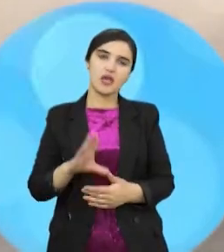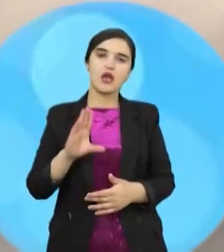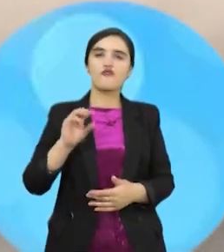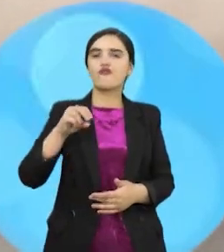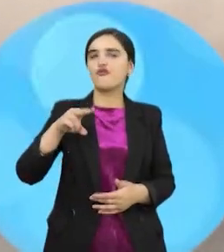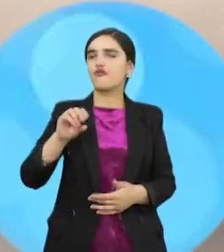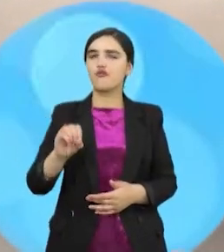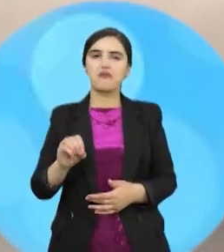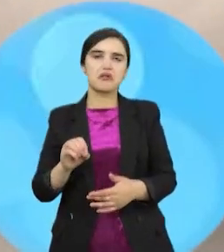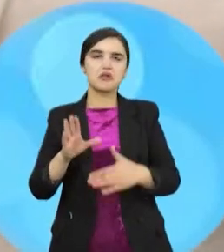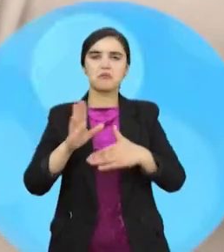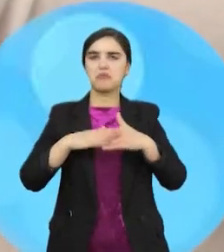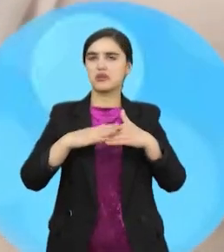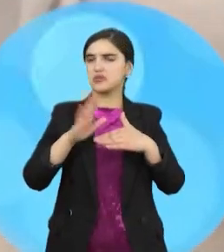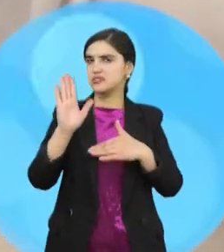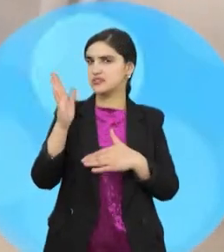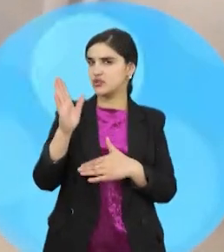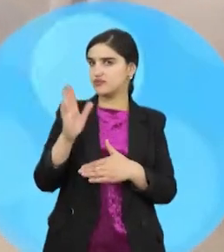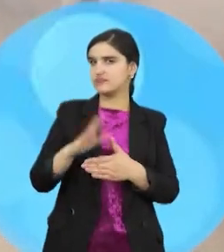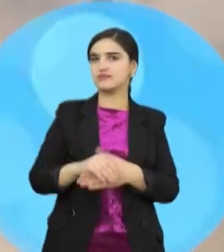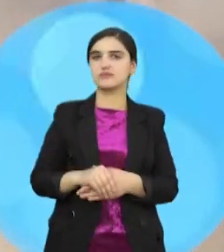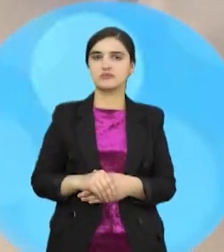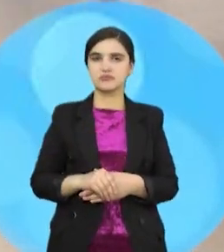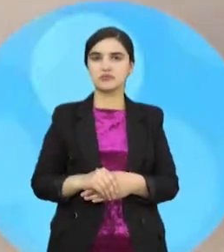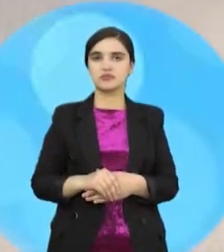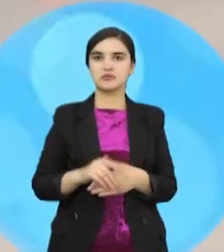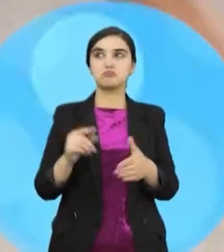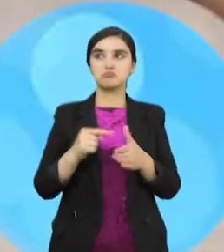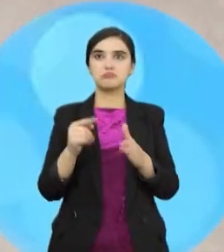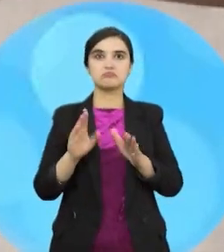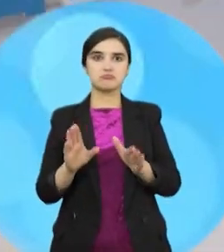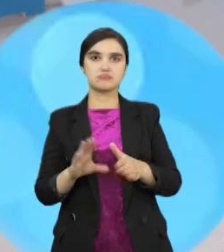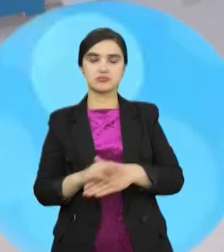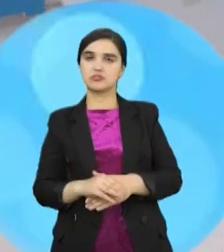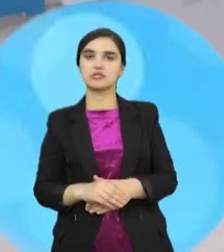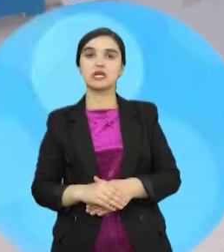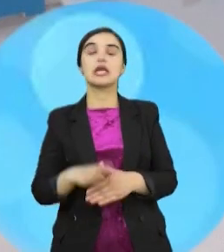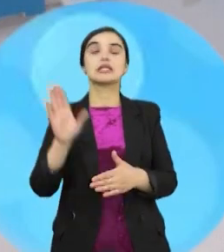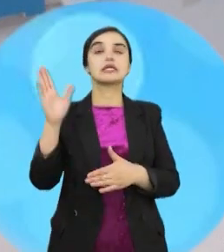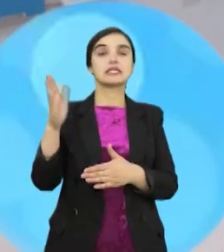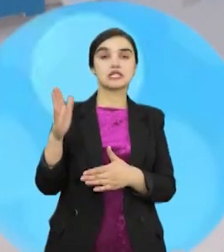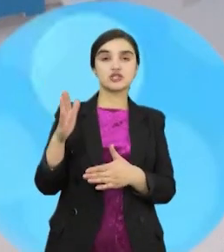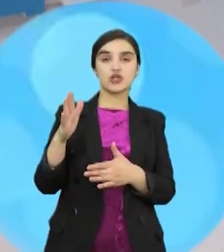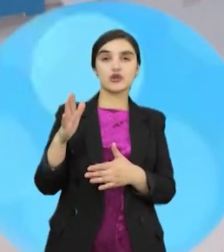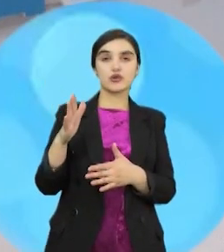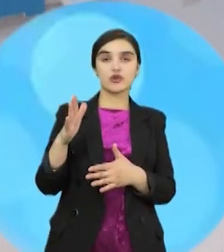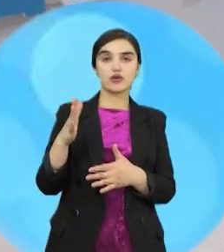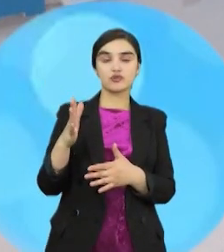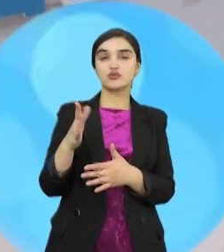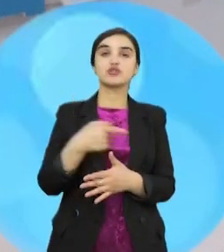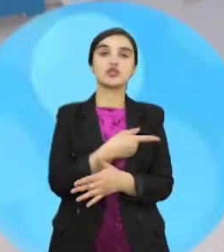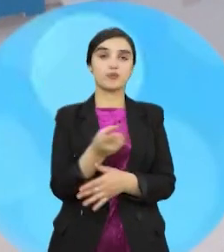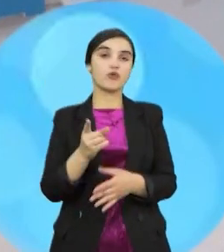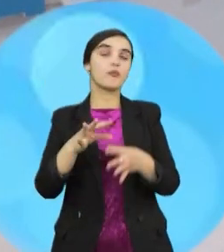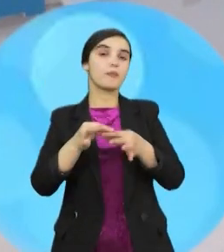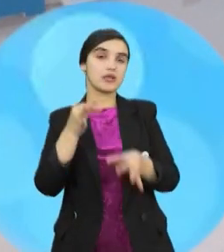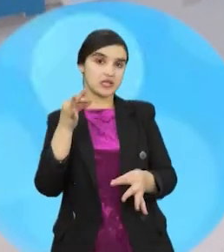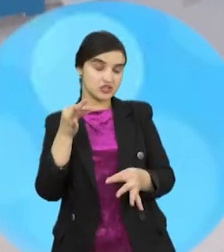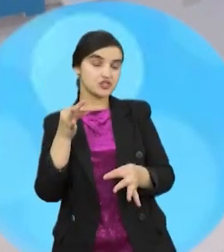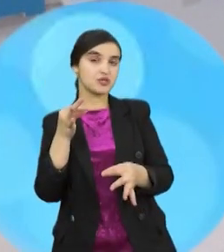ولی با دستان تاثیر می کند. یعنی دستانی ما با نایچه تاثیر